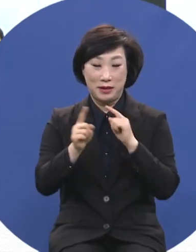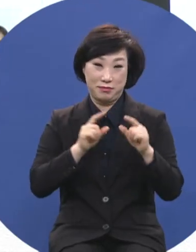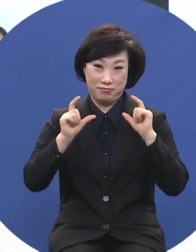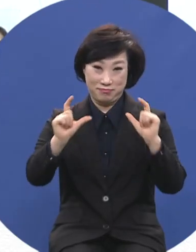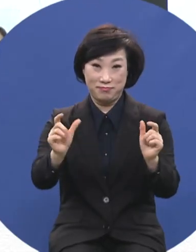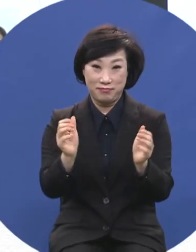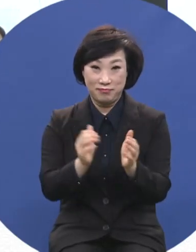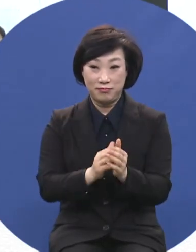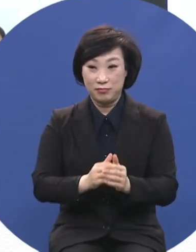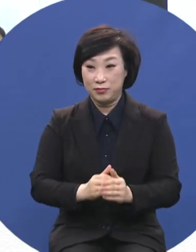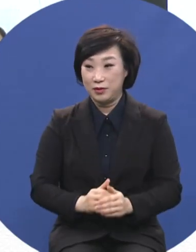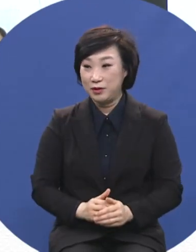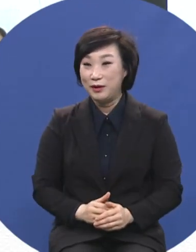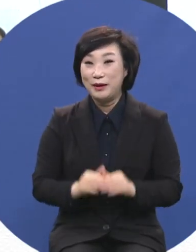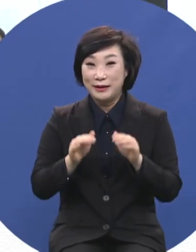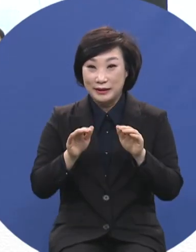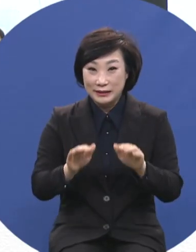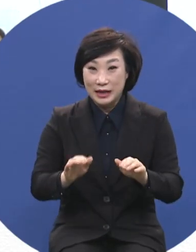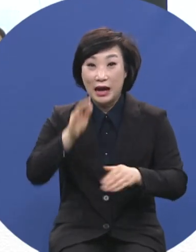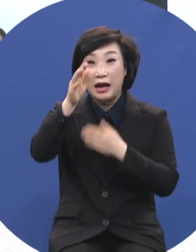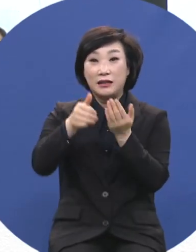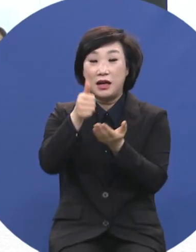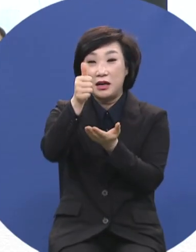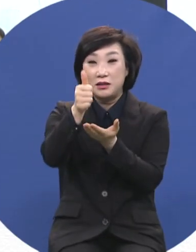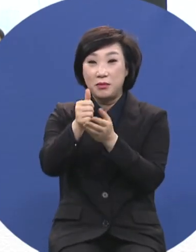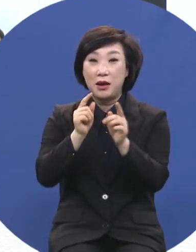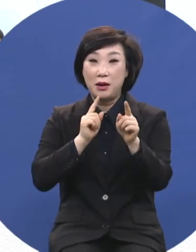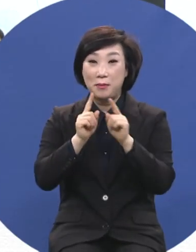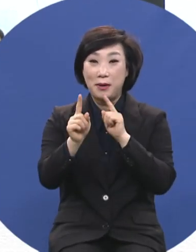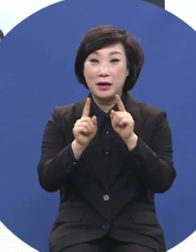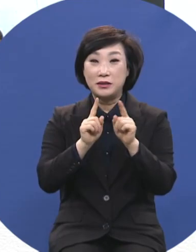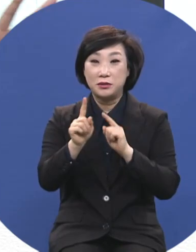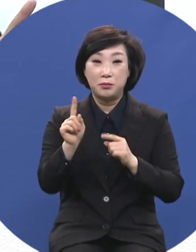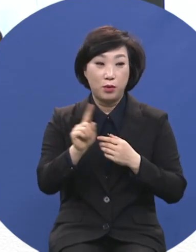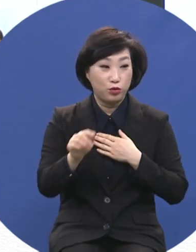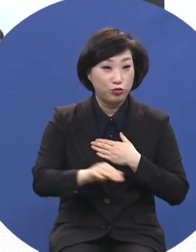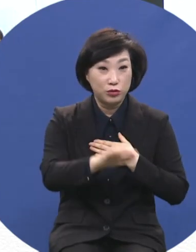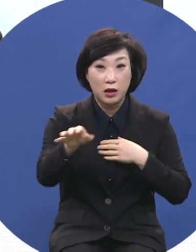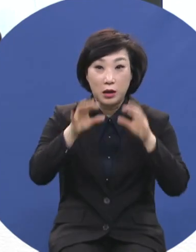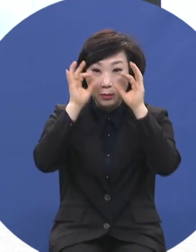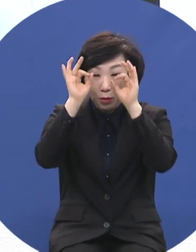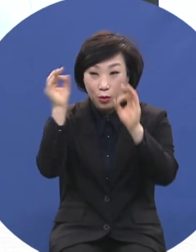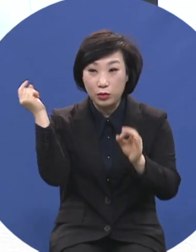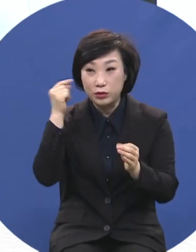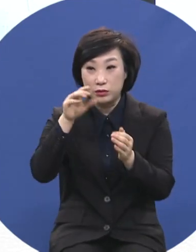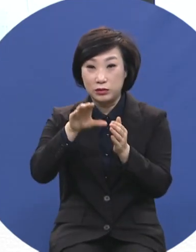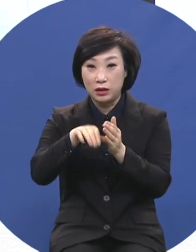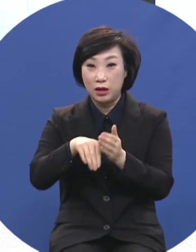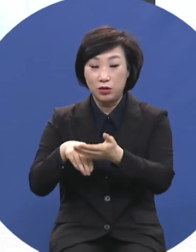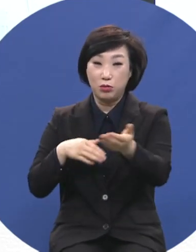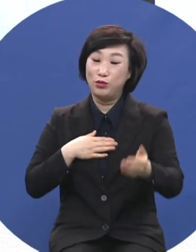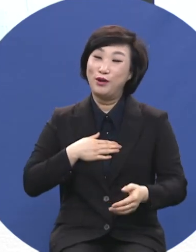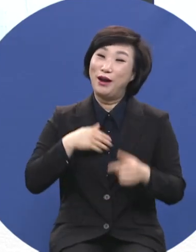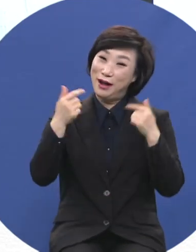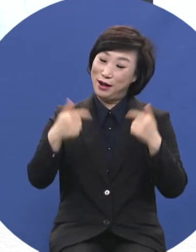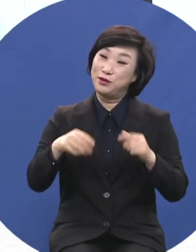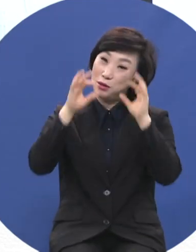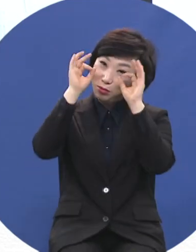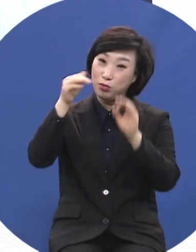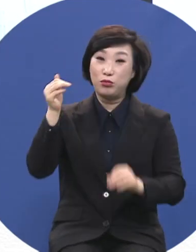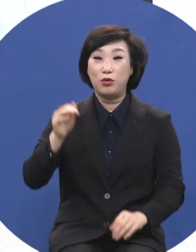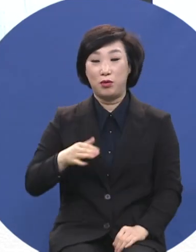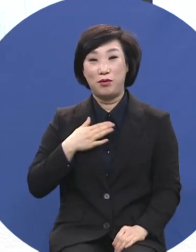하셨다. 그래서 하나님 말씀은 우리가 들을 때 그냥 항상 우리는